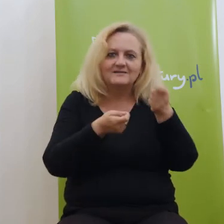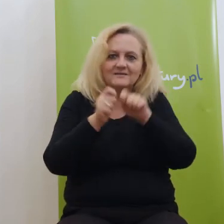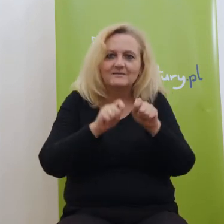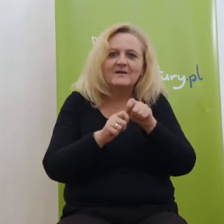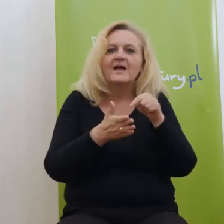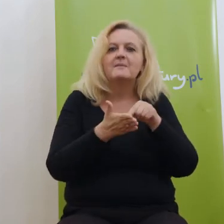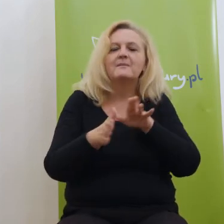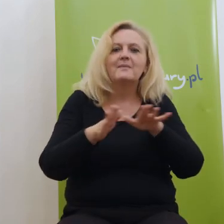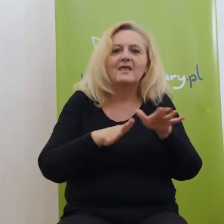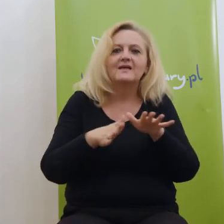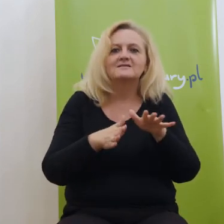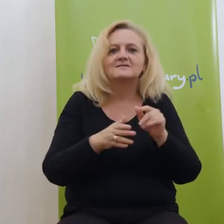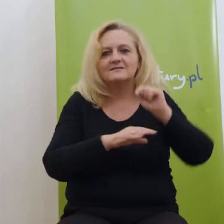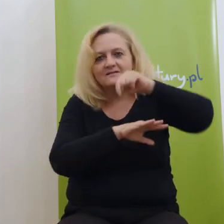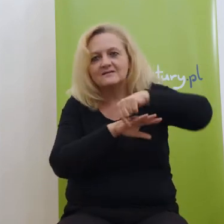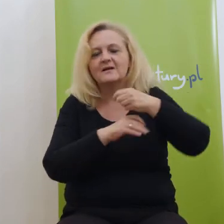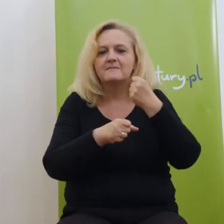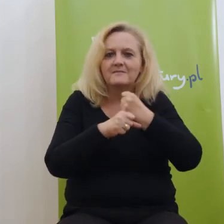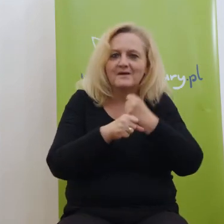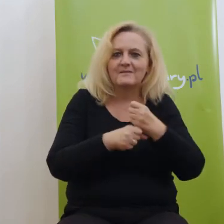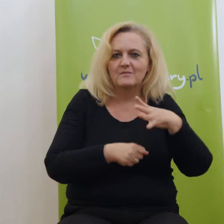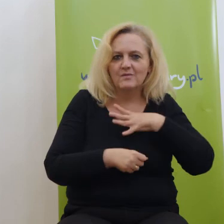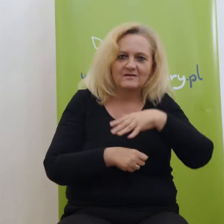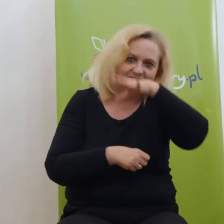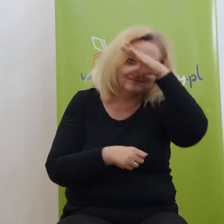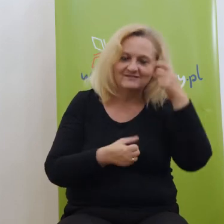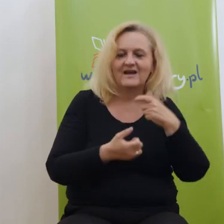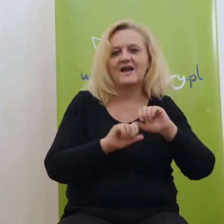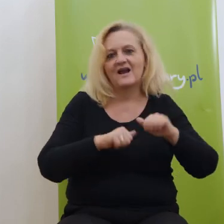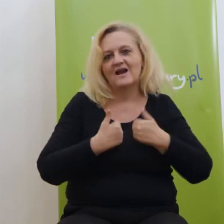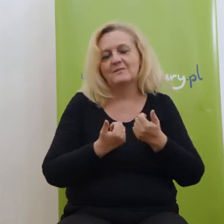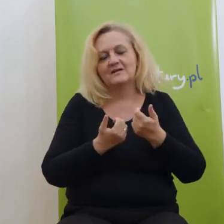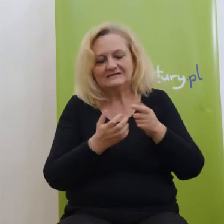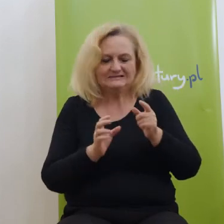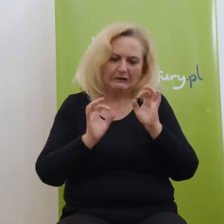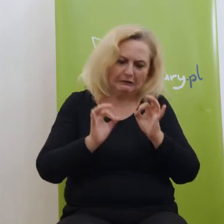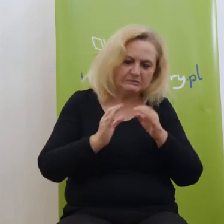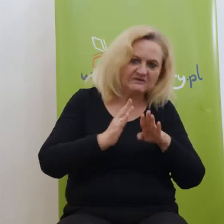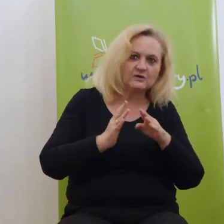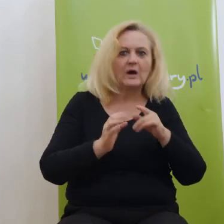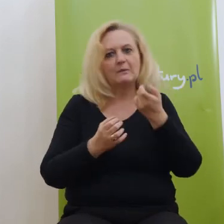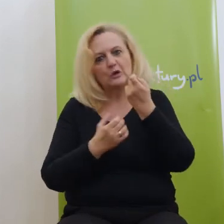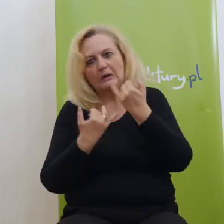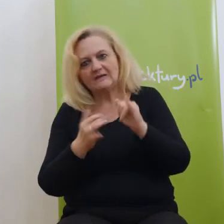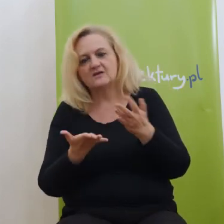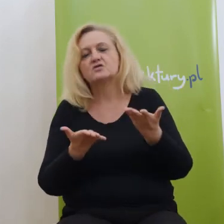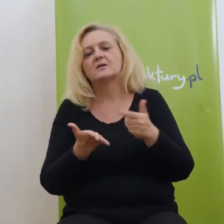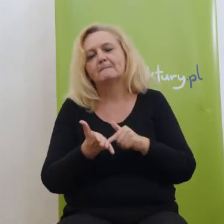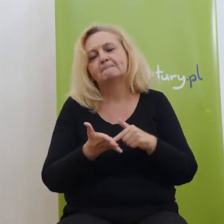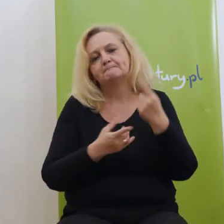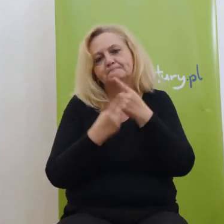miejsca, przy których trzeba się było napracować, albo które wyszły trochę inaczej niż miały wyjść. Także myślę,